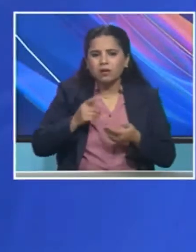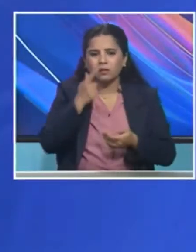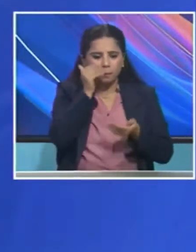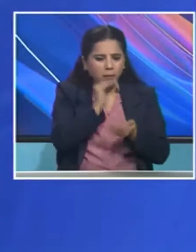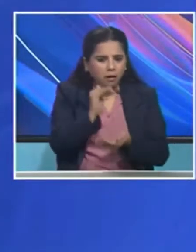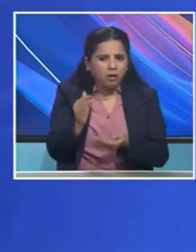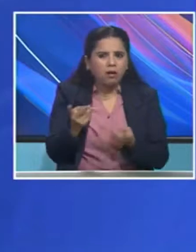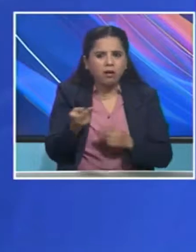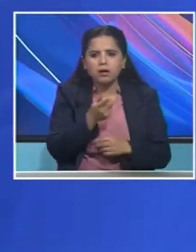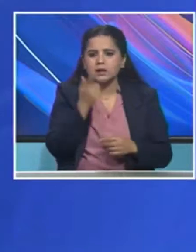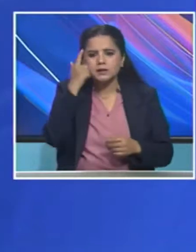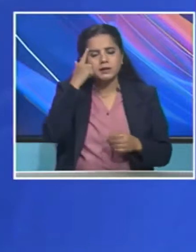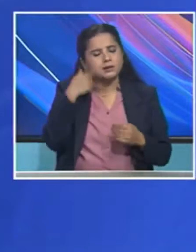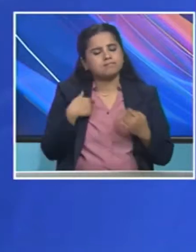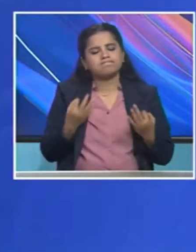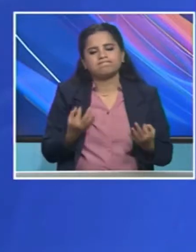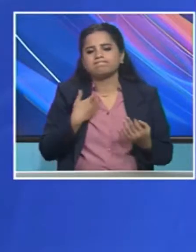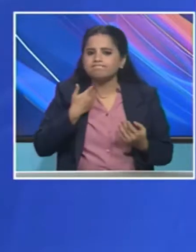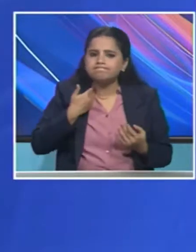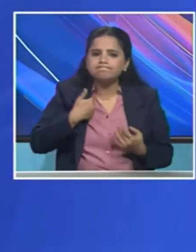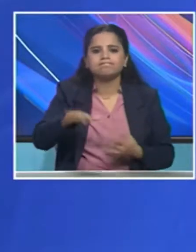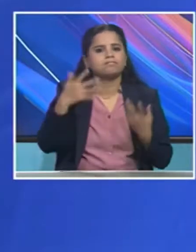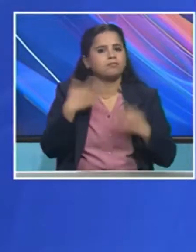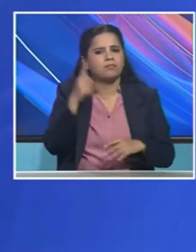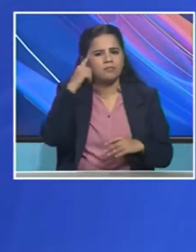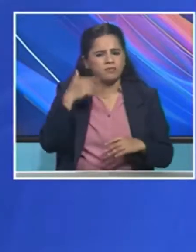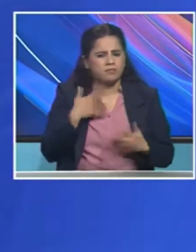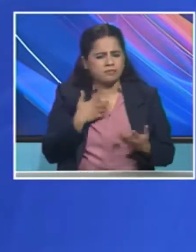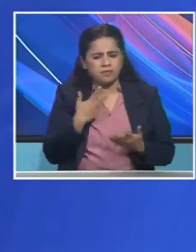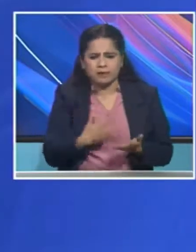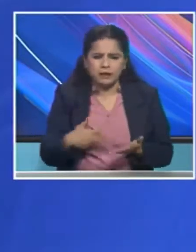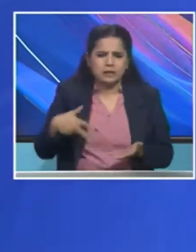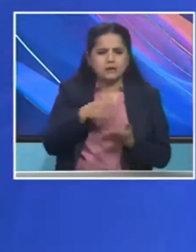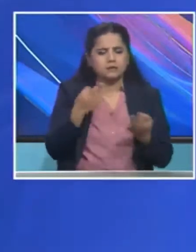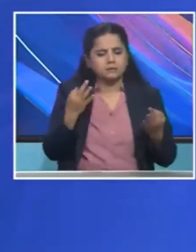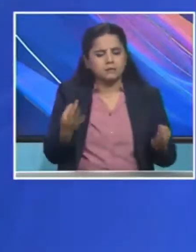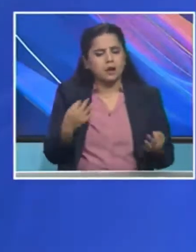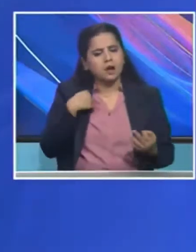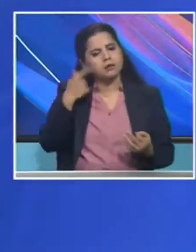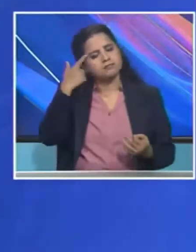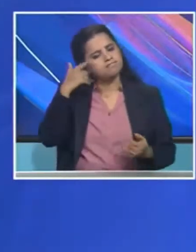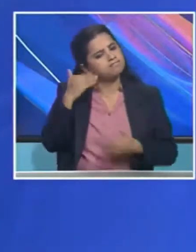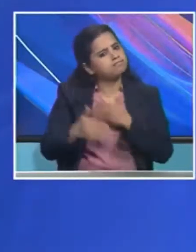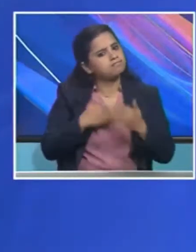में चली गई। खुद को बिखरने से रोकने के लिए उन्होंने योग और ध्यान का सहारा लिया।